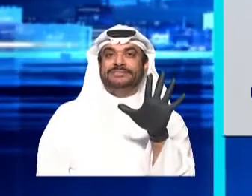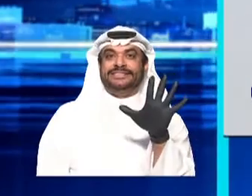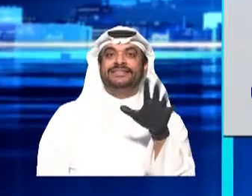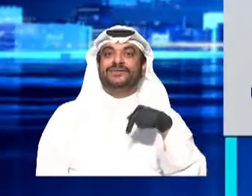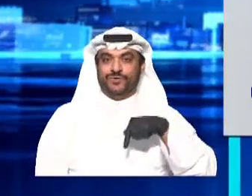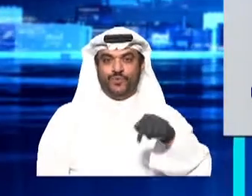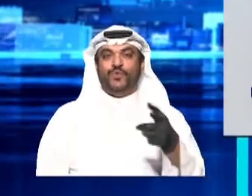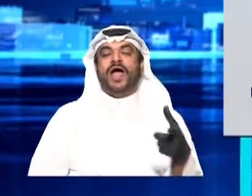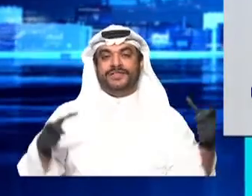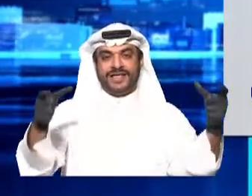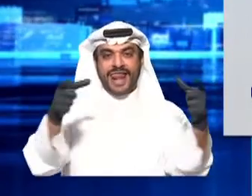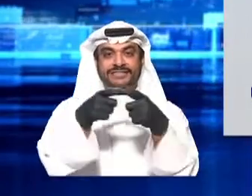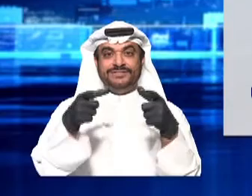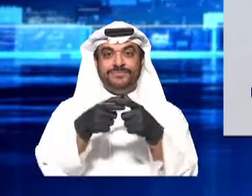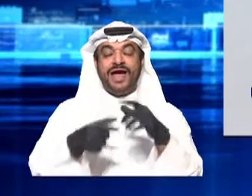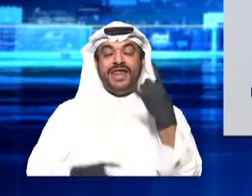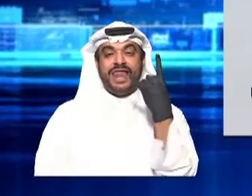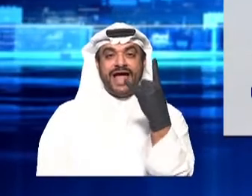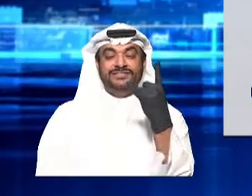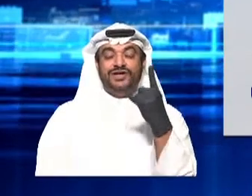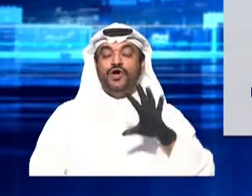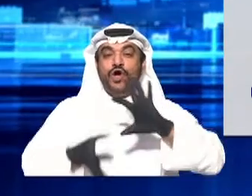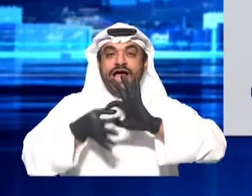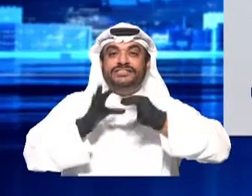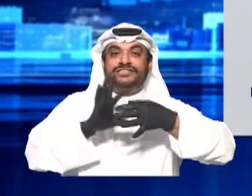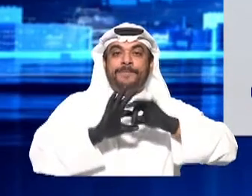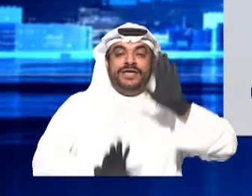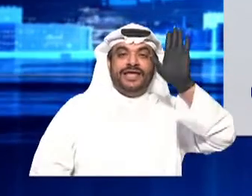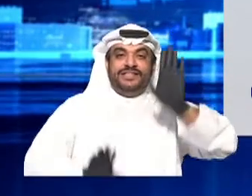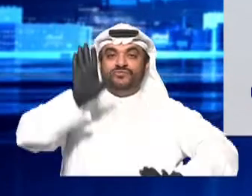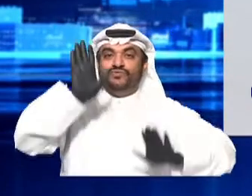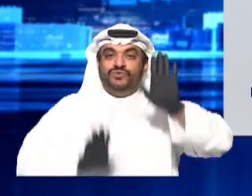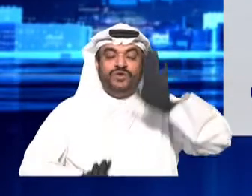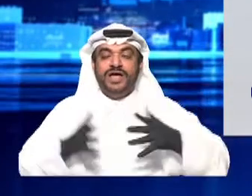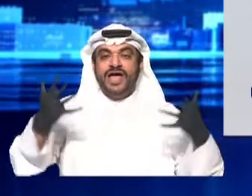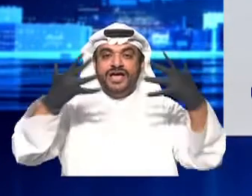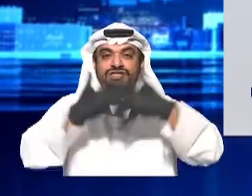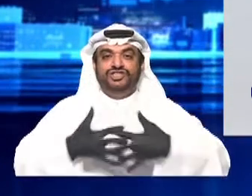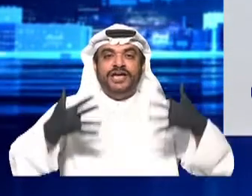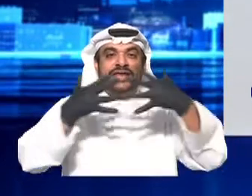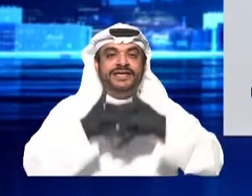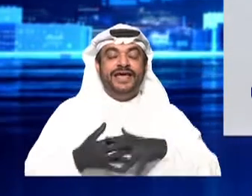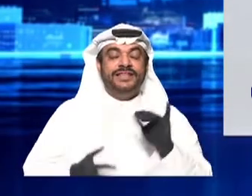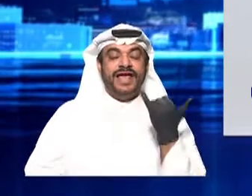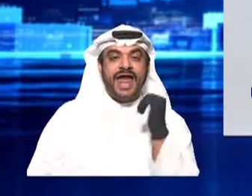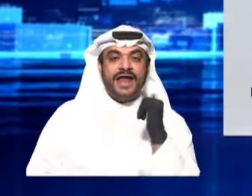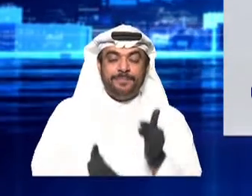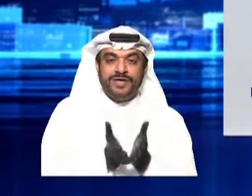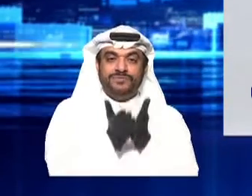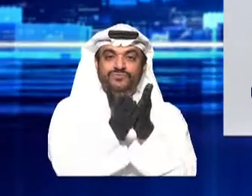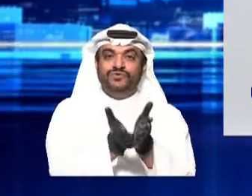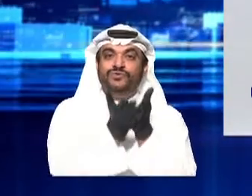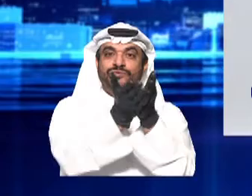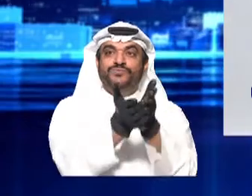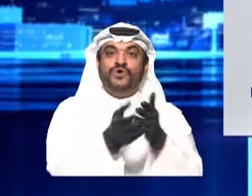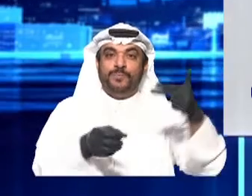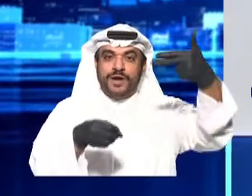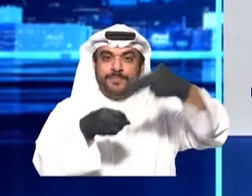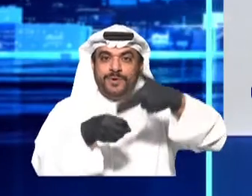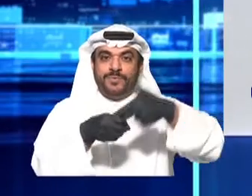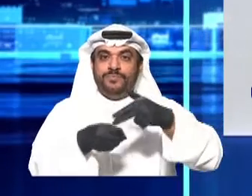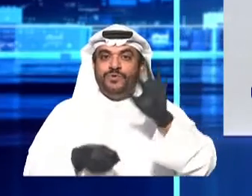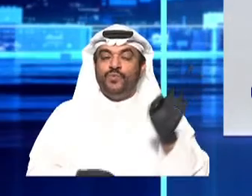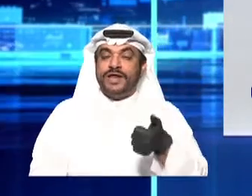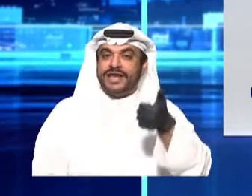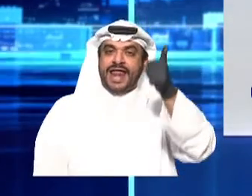والدورة غير العادية 10 للجمعية العمومية للشركة العربية البحرية لنقل البترول والمنعقدتين